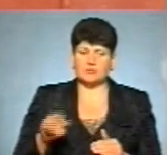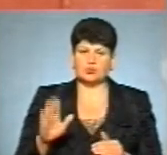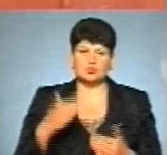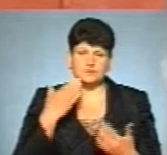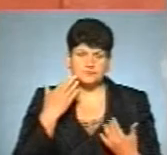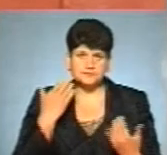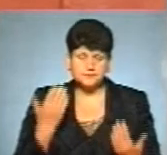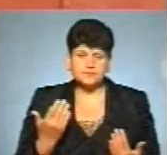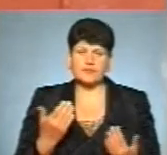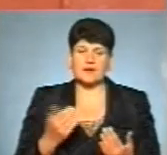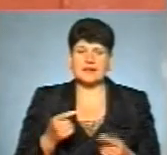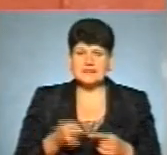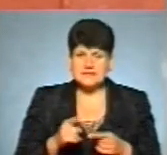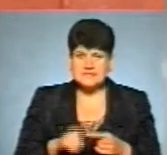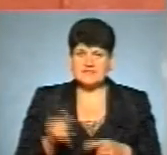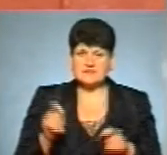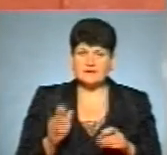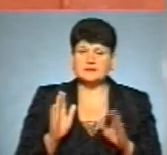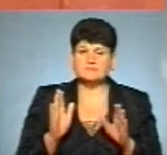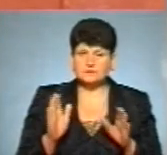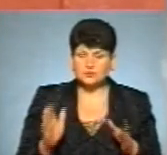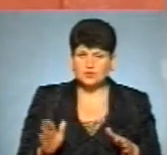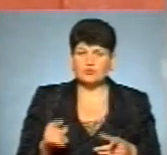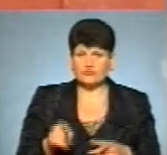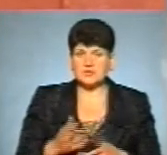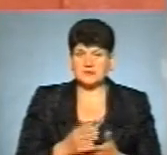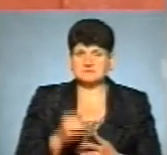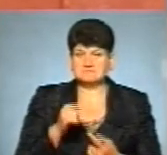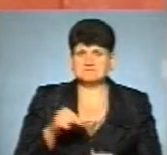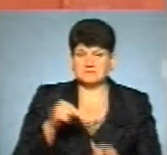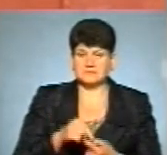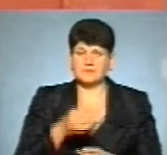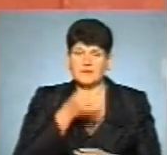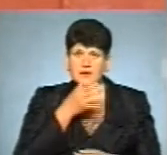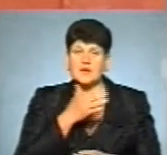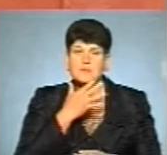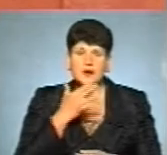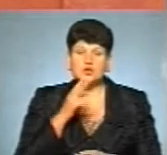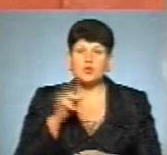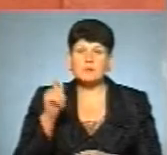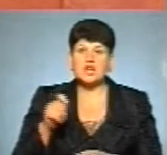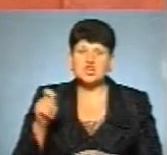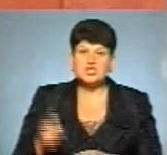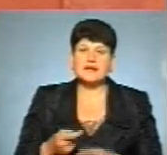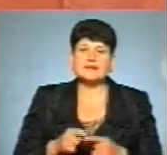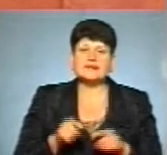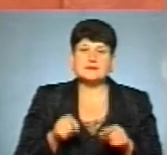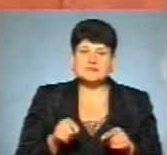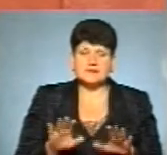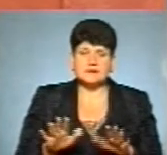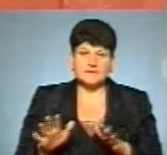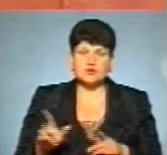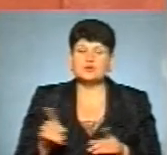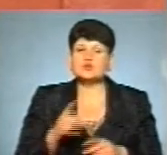послаблені, і все-таки ці фестивалі відбудуться, адже вони є привабливими, і багато хто приїжджає на саме такий подієвий туризм, для того, щоб на